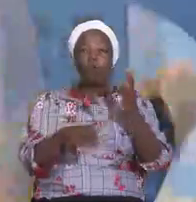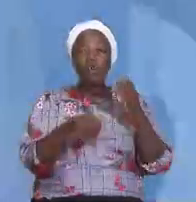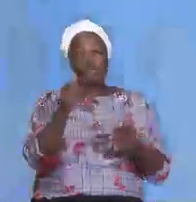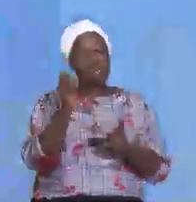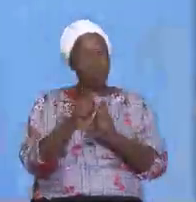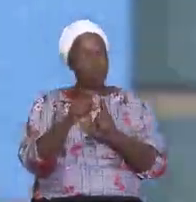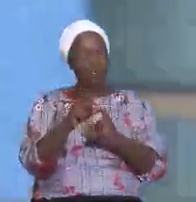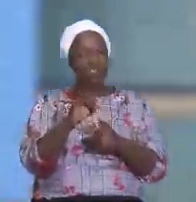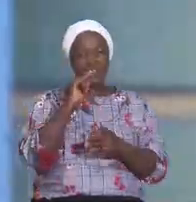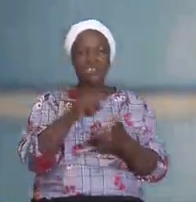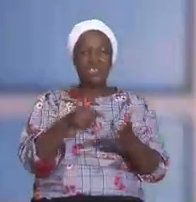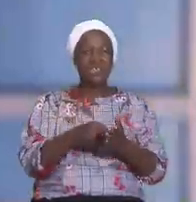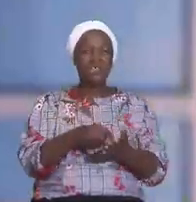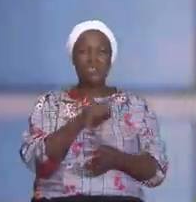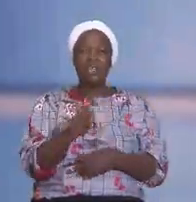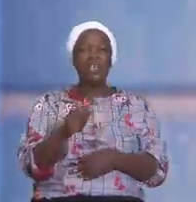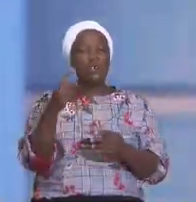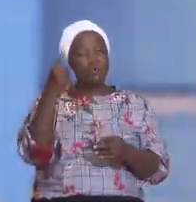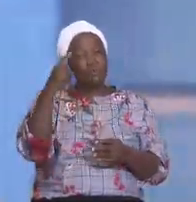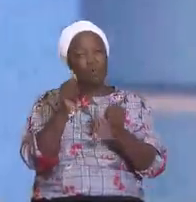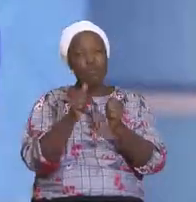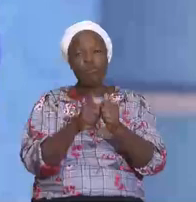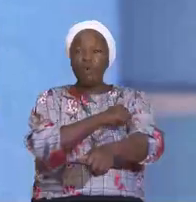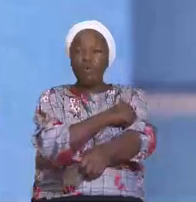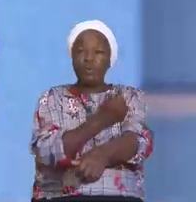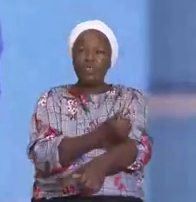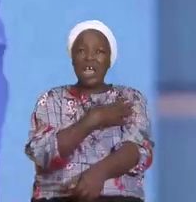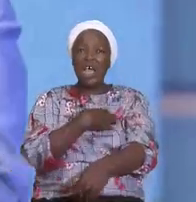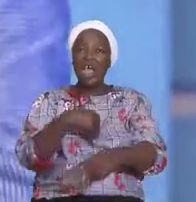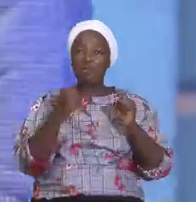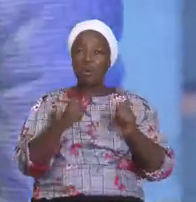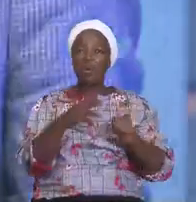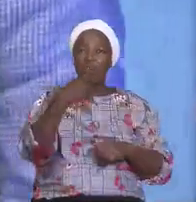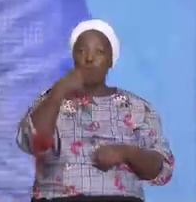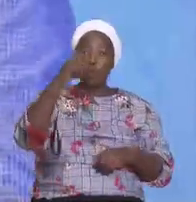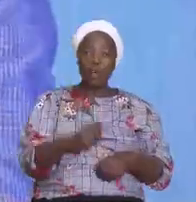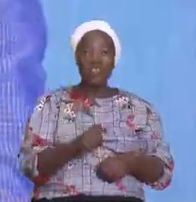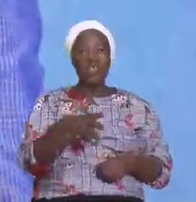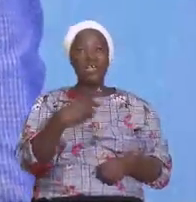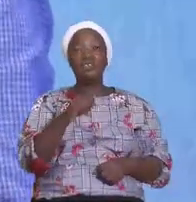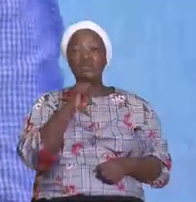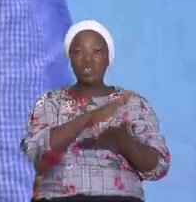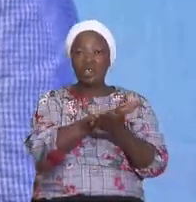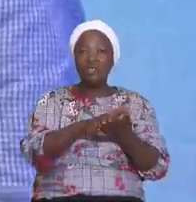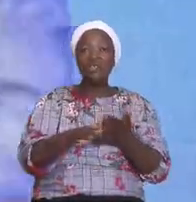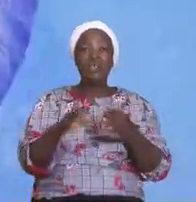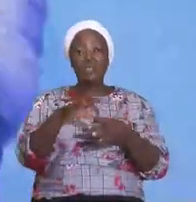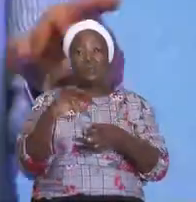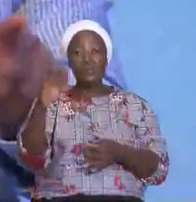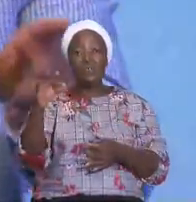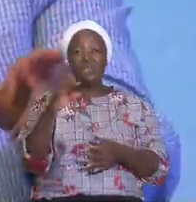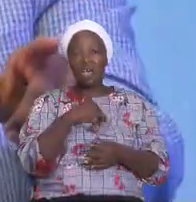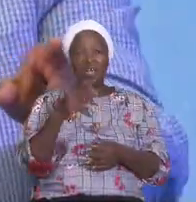se disaient les uns aux autres, « Quelle est cette parole ?» Il commande avec autorité et